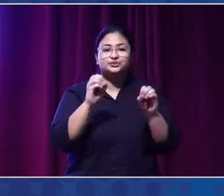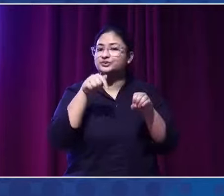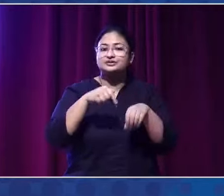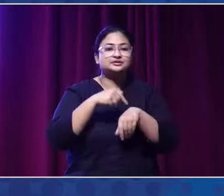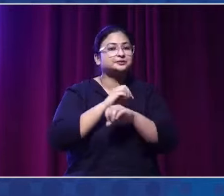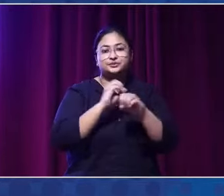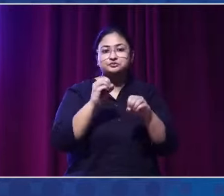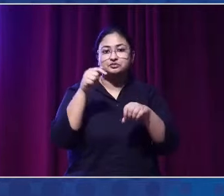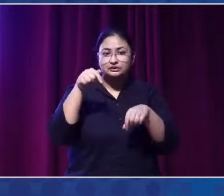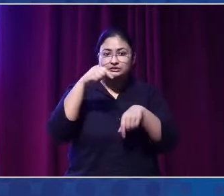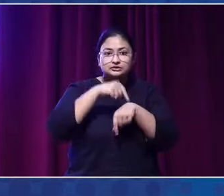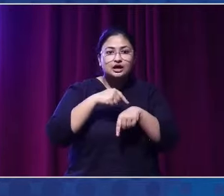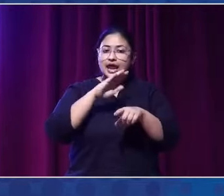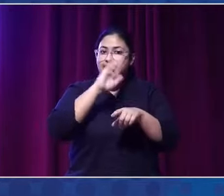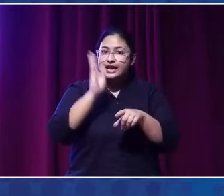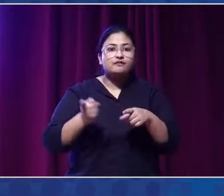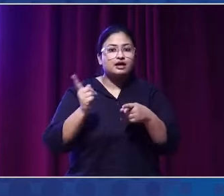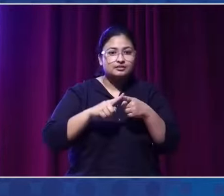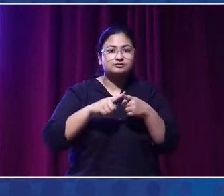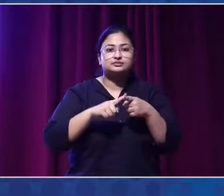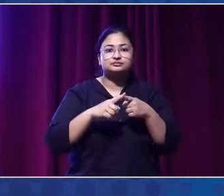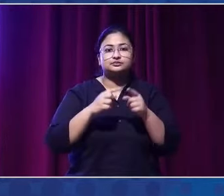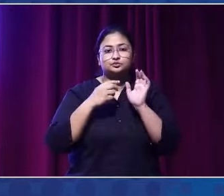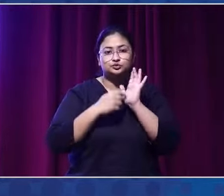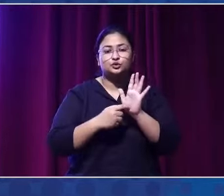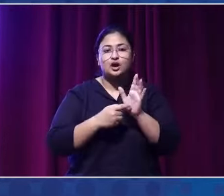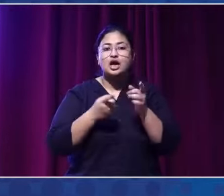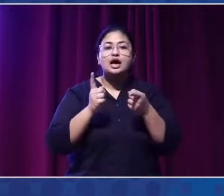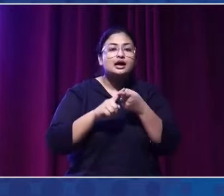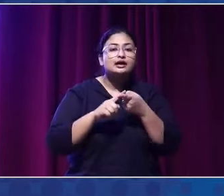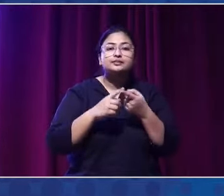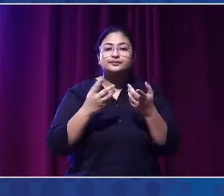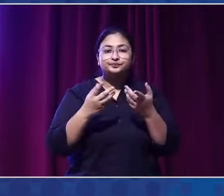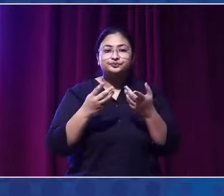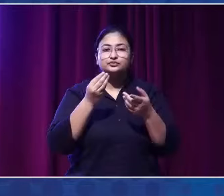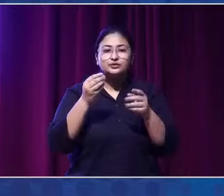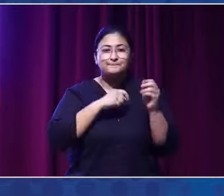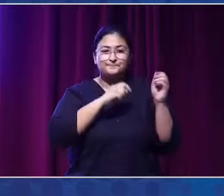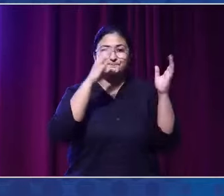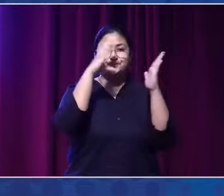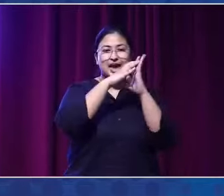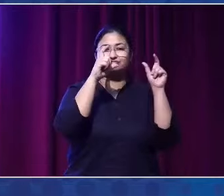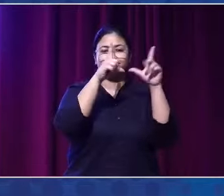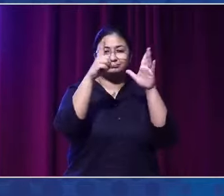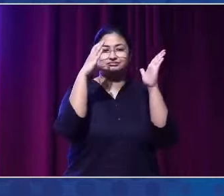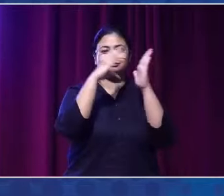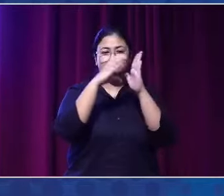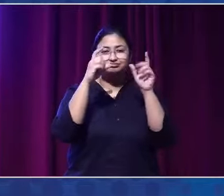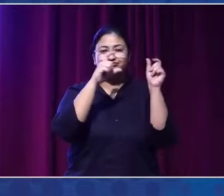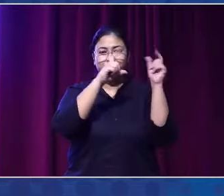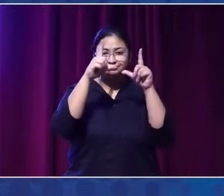हमने देखा ही नहीं वो कि जो नहीं हुआ. जो एक दो चीज हुई उस पर हम लगे. कहीं बैनर्स देखिए कहीं हुए क्या, कहीं होर्डिंग्स हुई क्या,